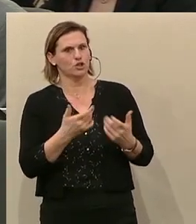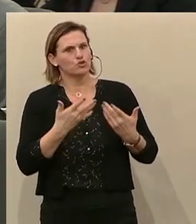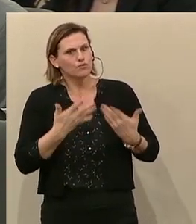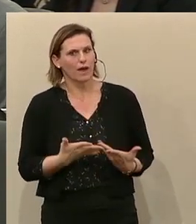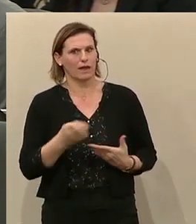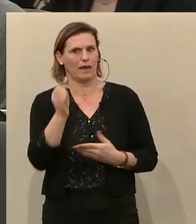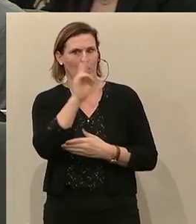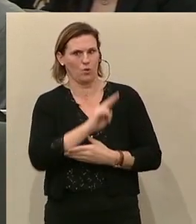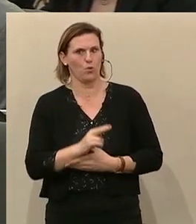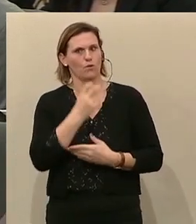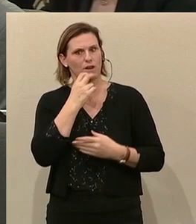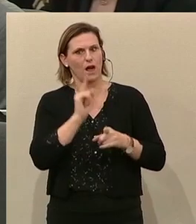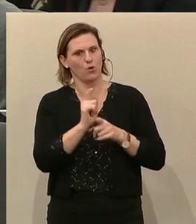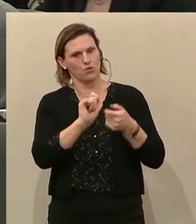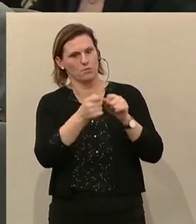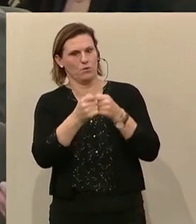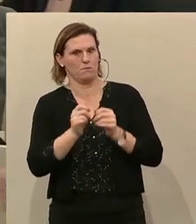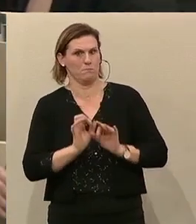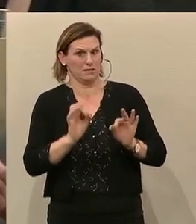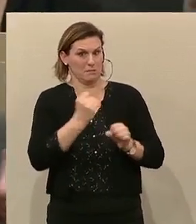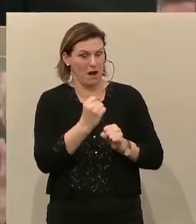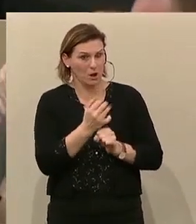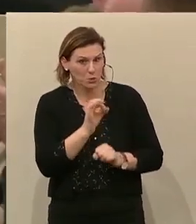der Europäischen Union.